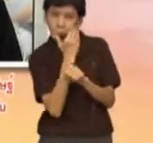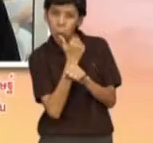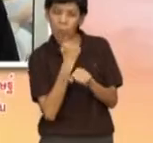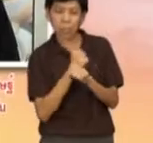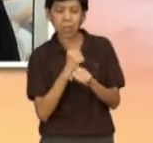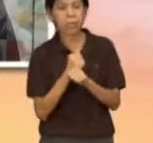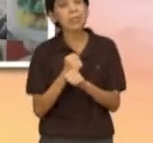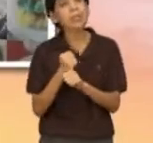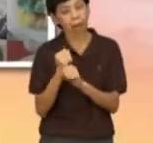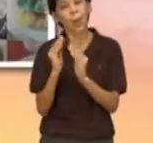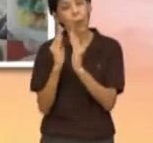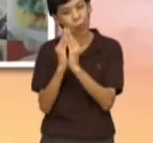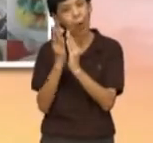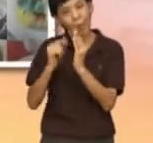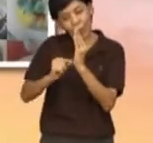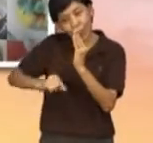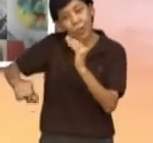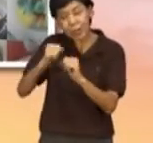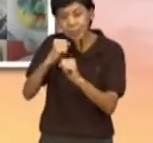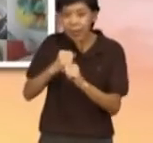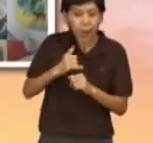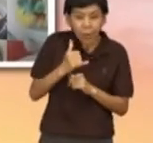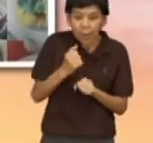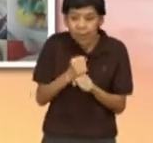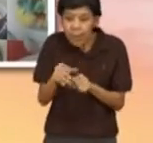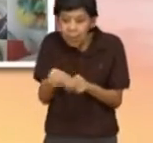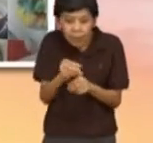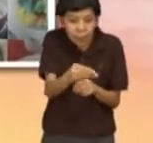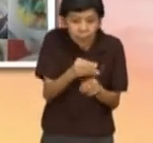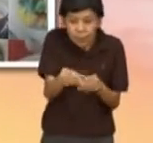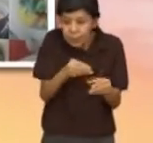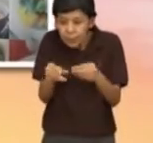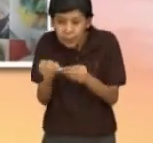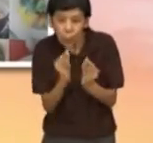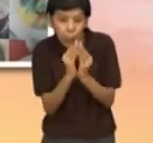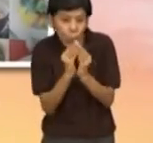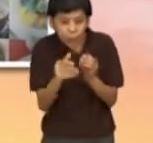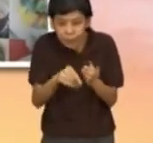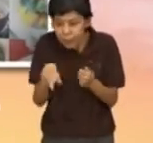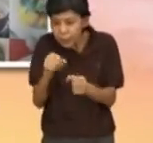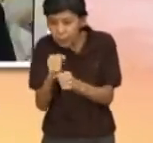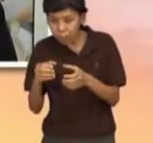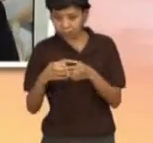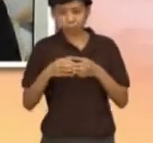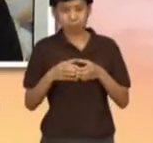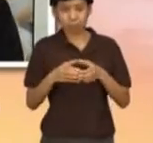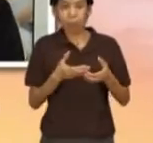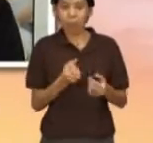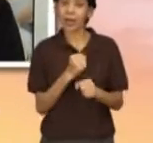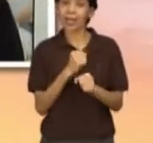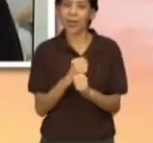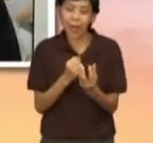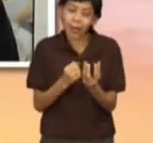จะต้องไปเด็ดบัวกัน สมัยก่อนเด็กๆนี่คือต้องไปเด็ดดอกบัวเพื่อที่จะมาทำห่อหมก ใช่ ค่ะ แล้วก็มาใส่ในถ้วยตะไลเ